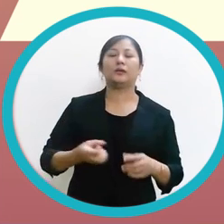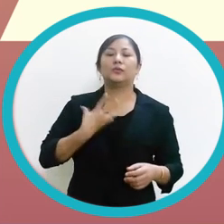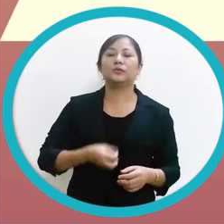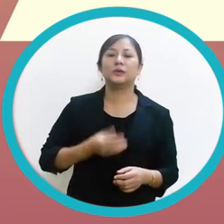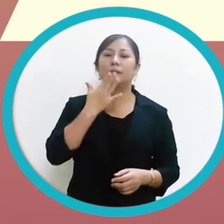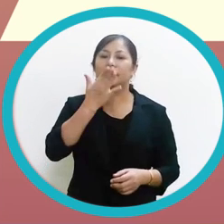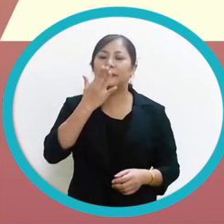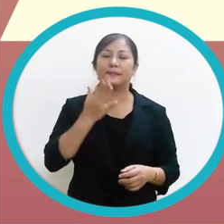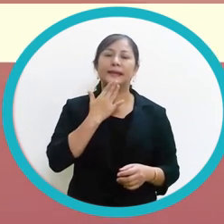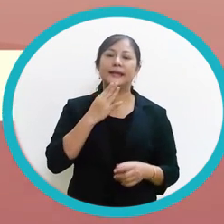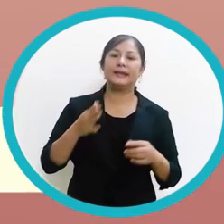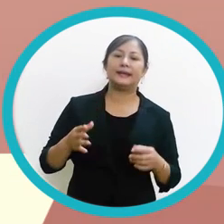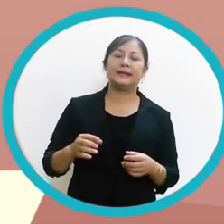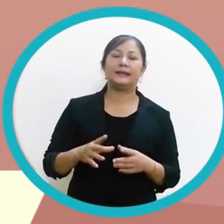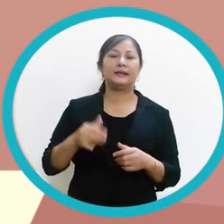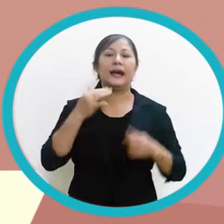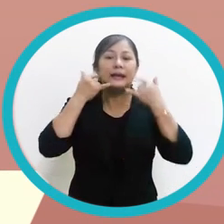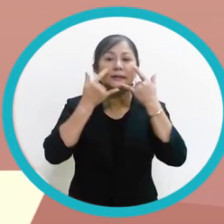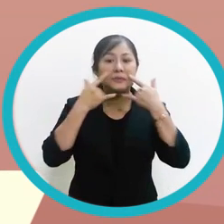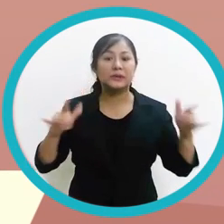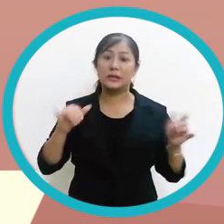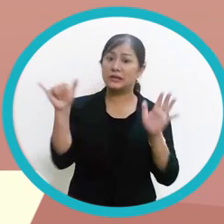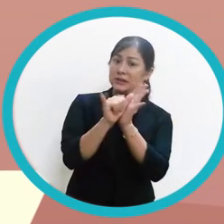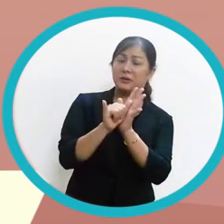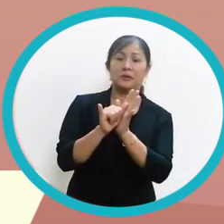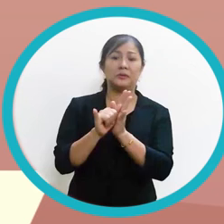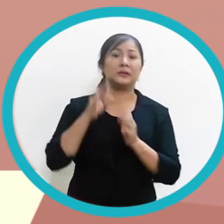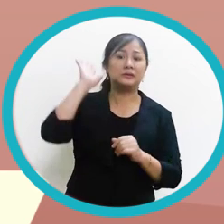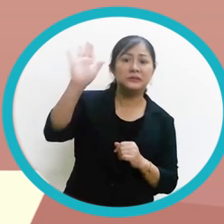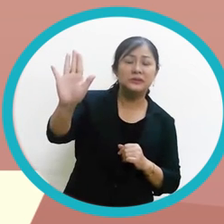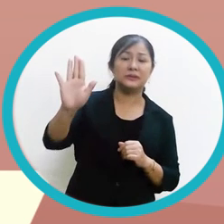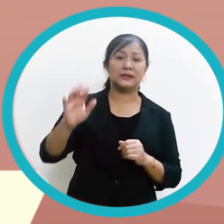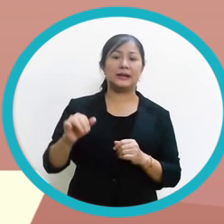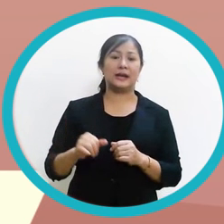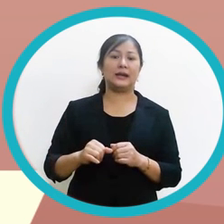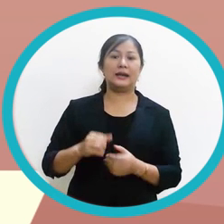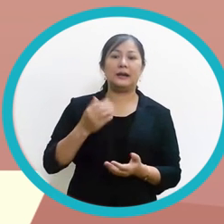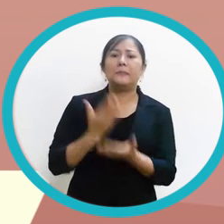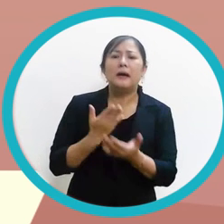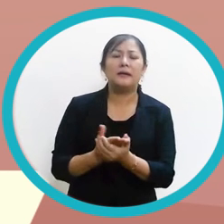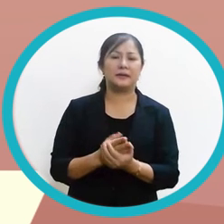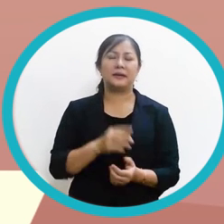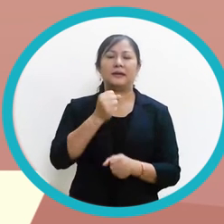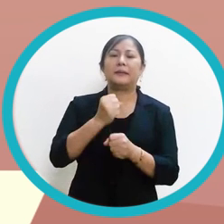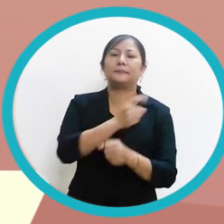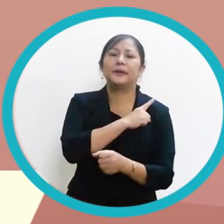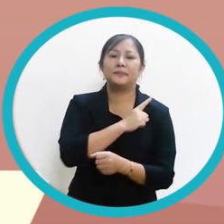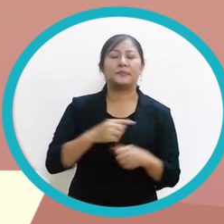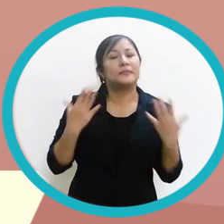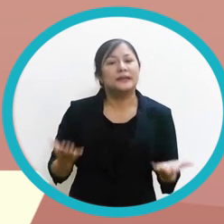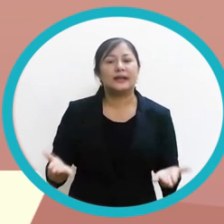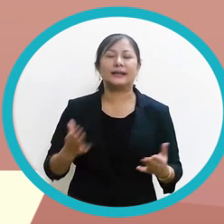gopy.danang.gov.vn. Từ khi có tổng đài 1022 và cổng góp ý, cuộc sống của Nam trở nên dễ dàng hơn rất nhiều. Từ một thanh niên 6